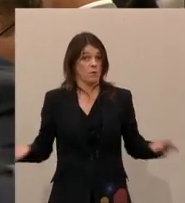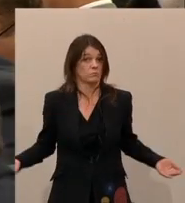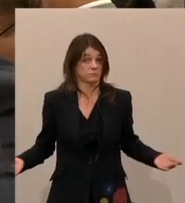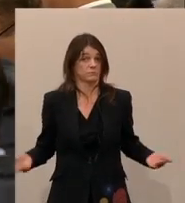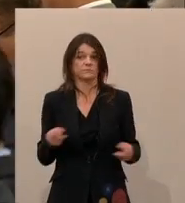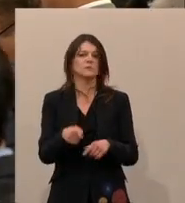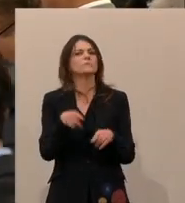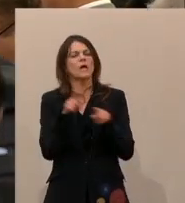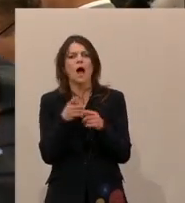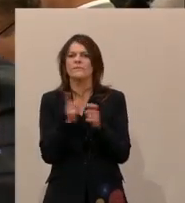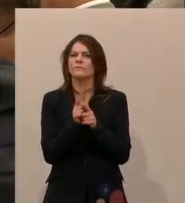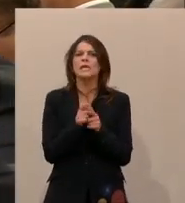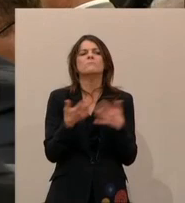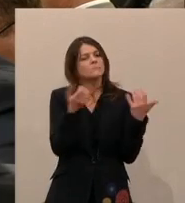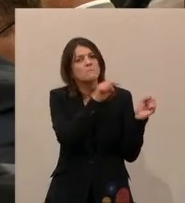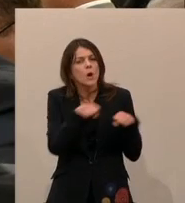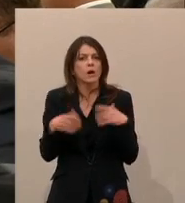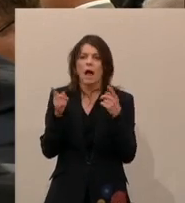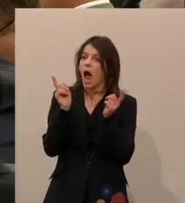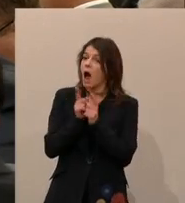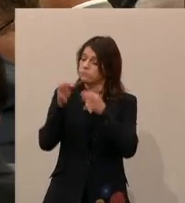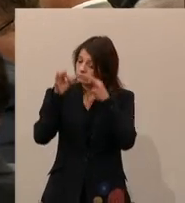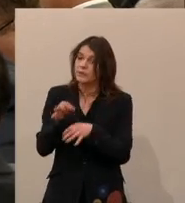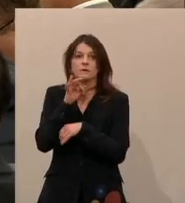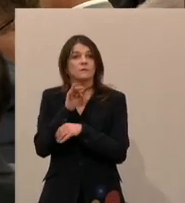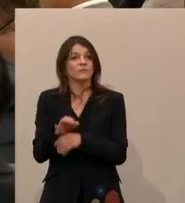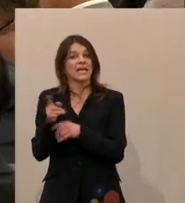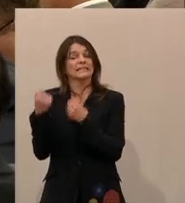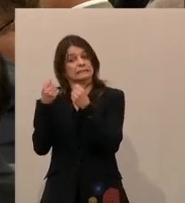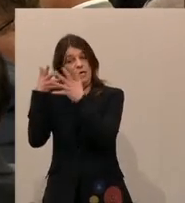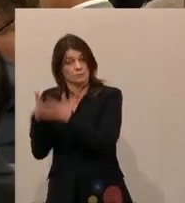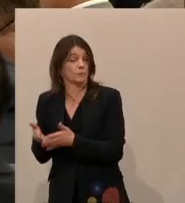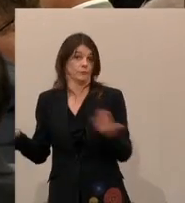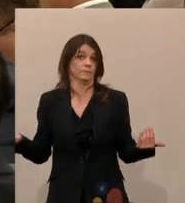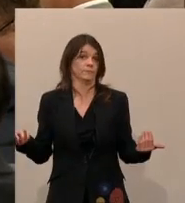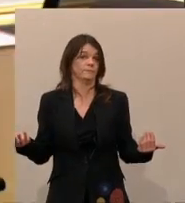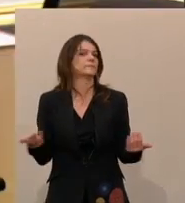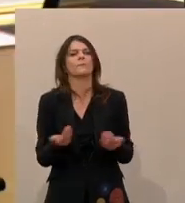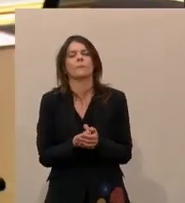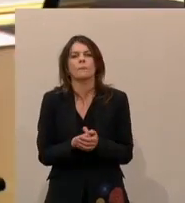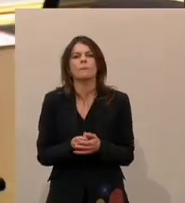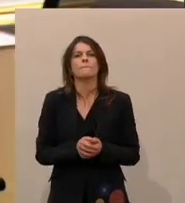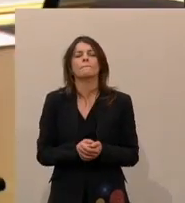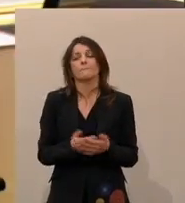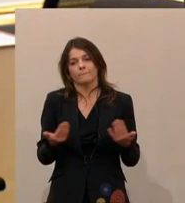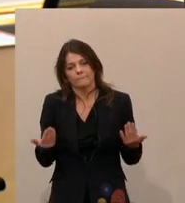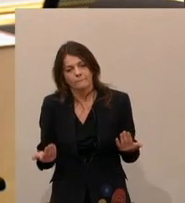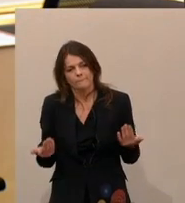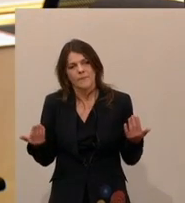gilt sowohl bei der fakultativen als auch bei der obligatorischen Sicherheitsüberprüfung. Und ich